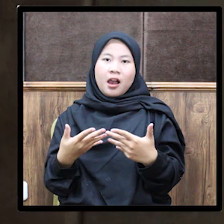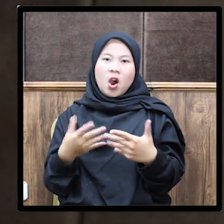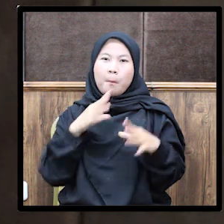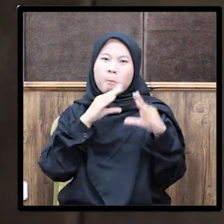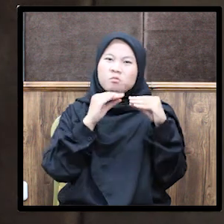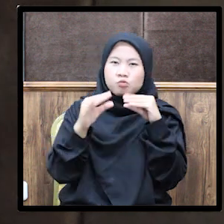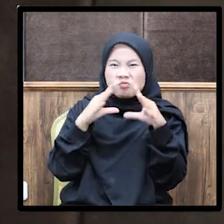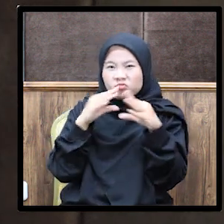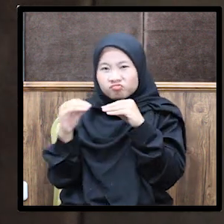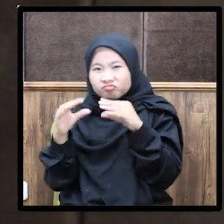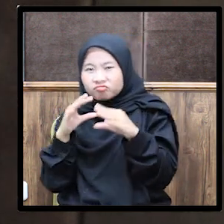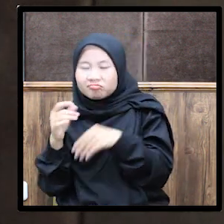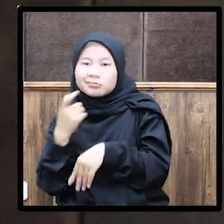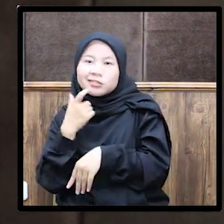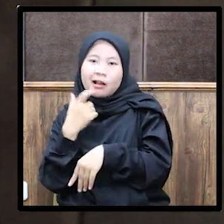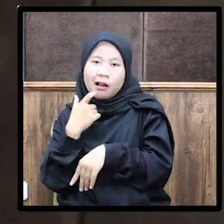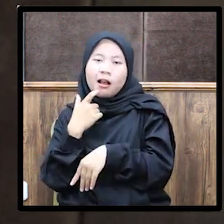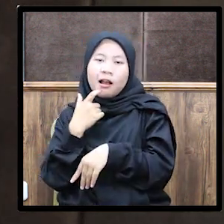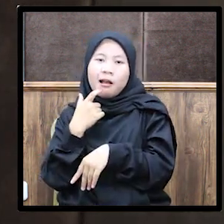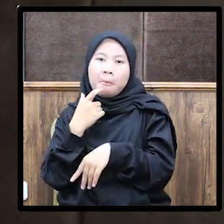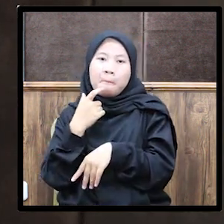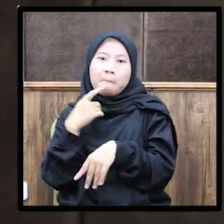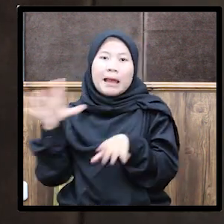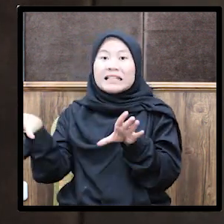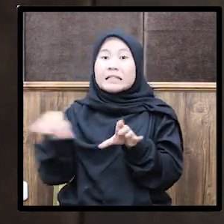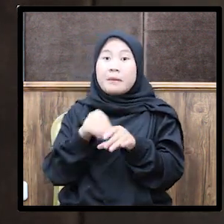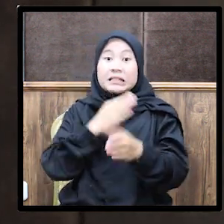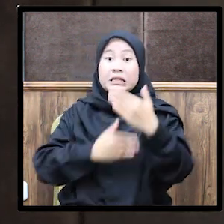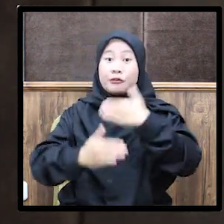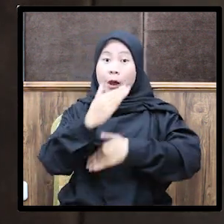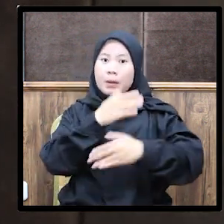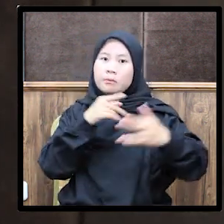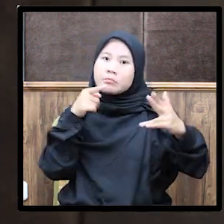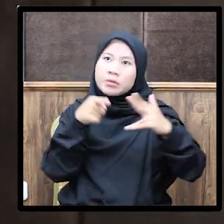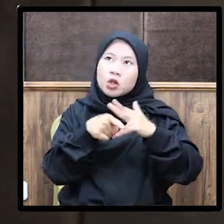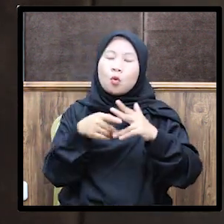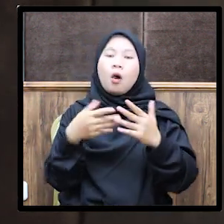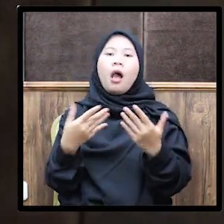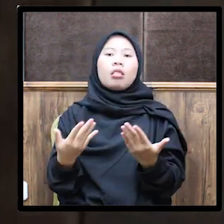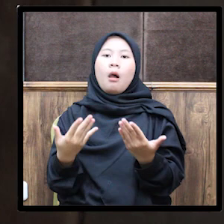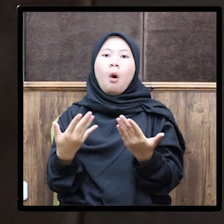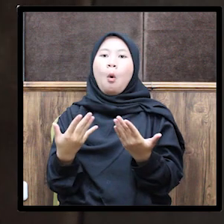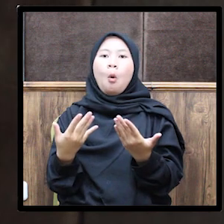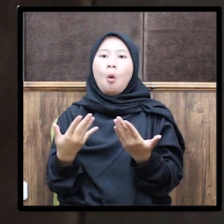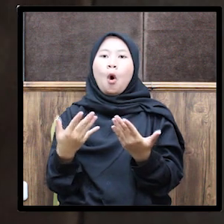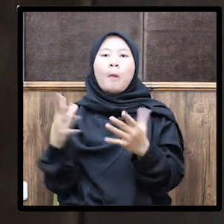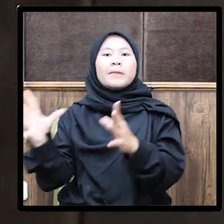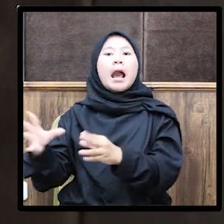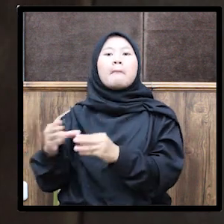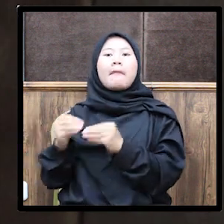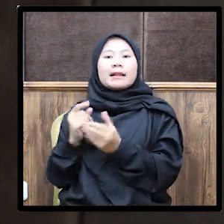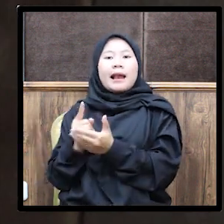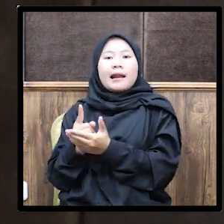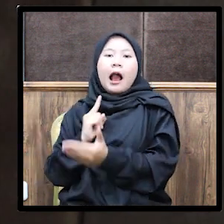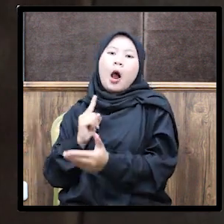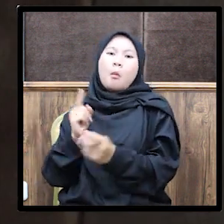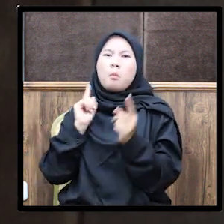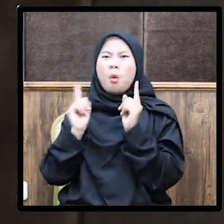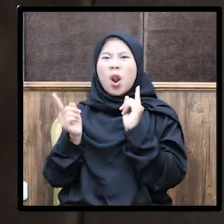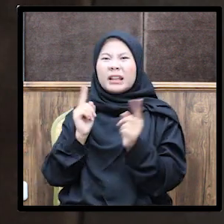perbincangan tentang partisipasi difabel dalam pemilu atau lebih luas lagi dalam mendapatkan hak politiknya itu